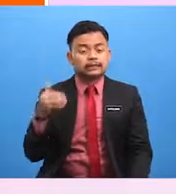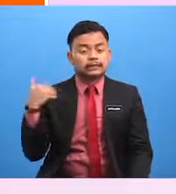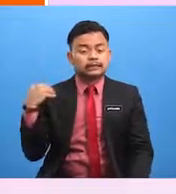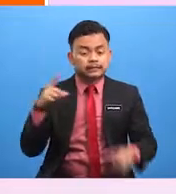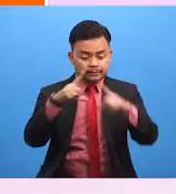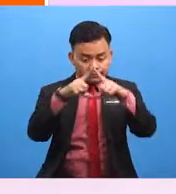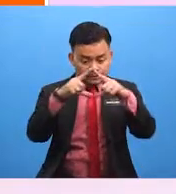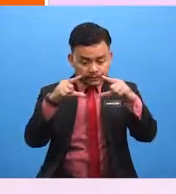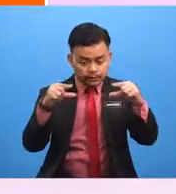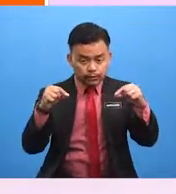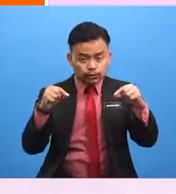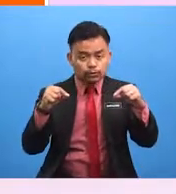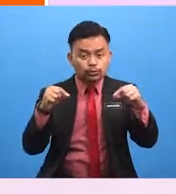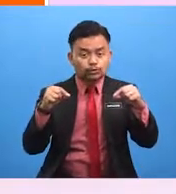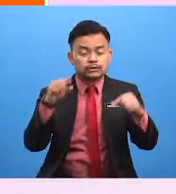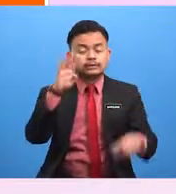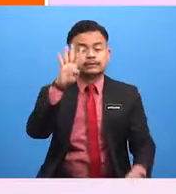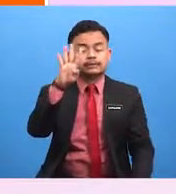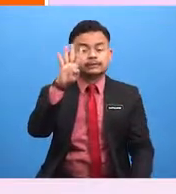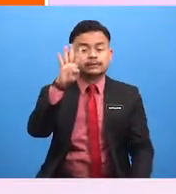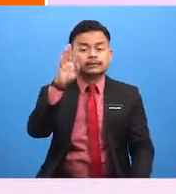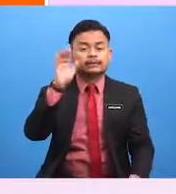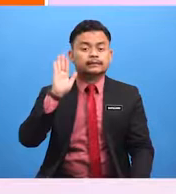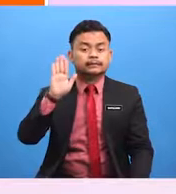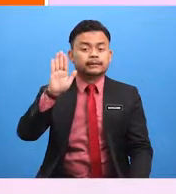bentuk segi 4 tepat.